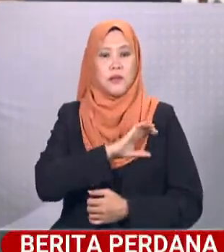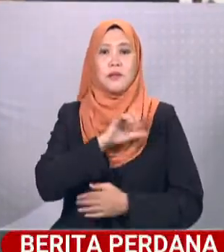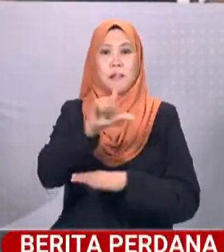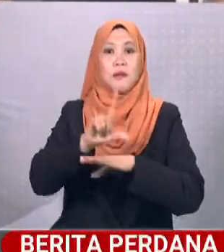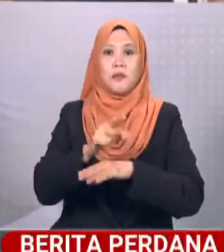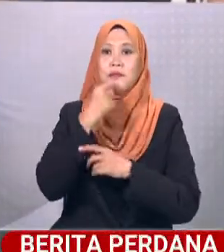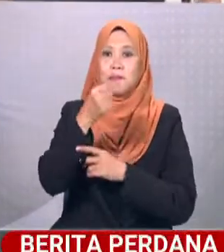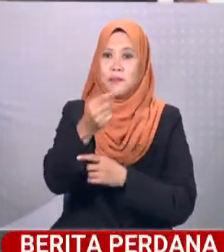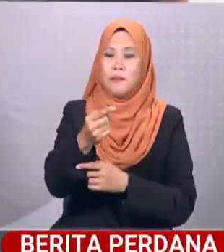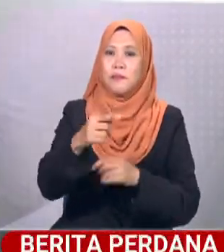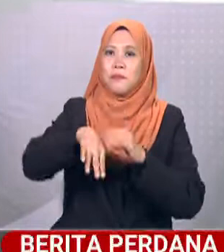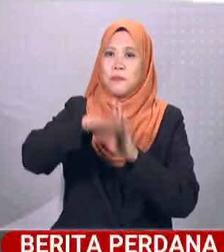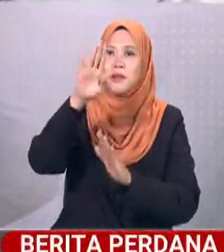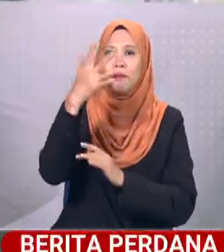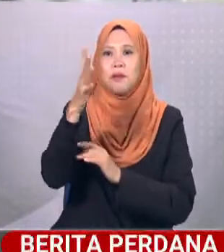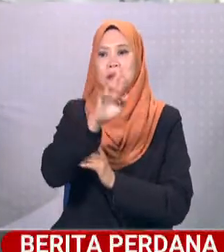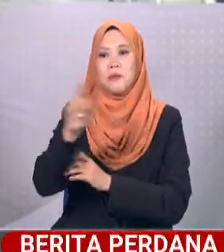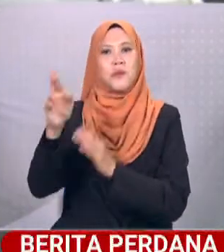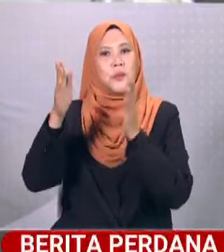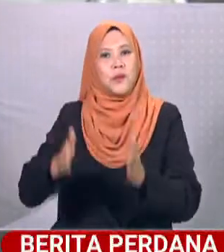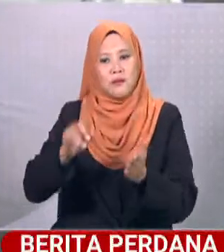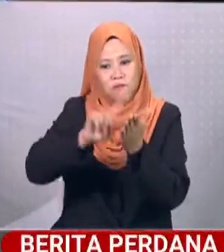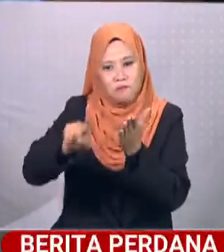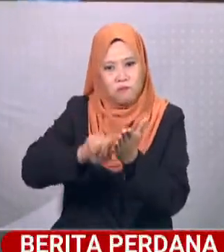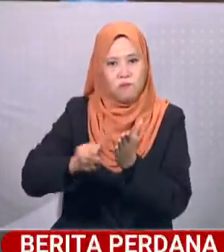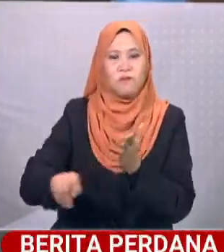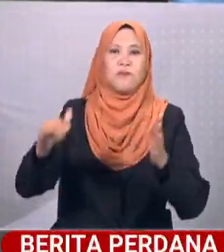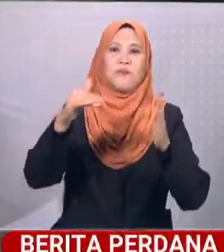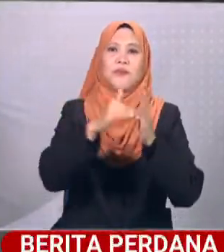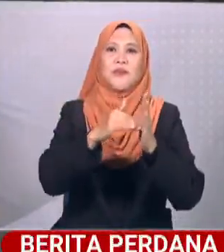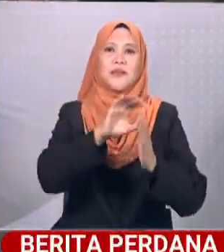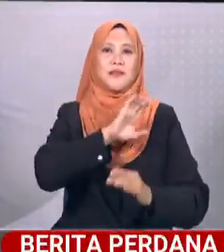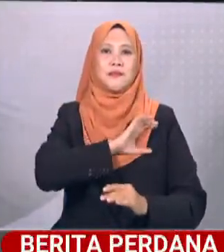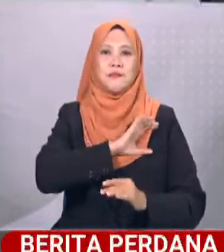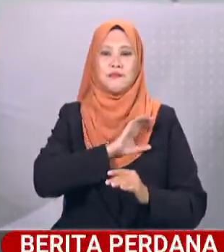Farid Ahmad, lebih 15,000 orang telah diperiksa ketika sekatan.